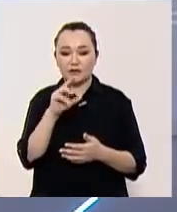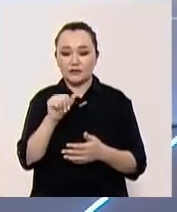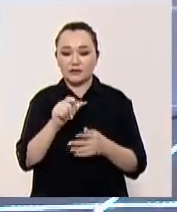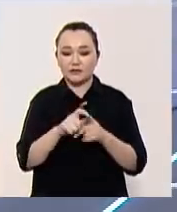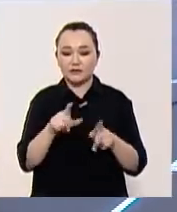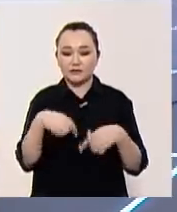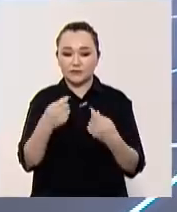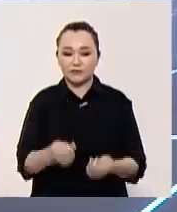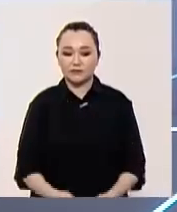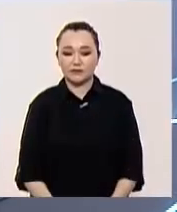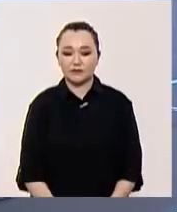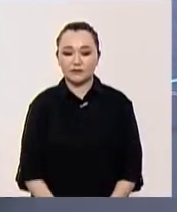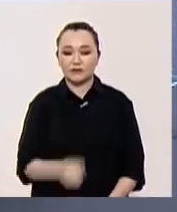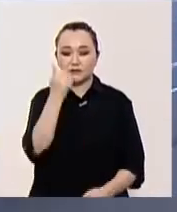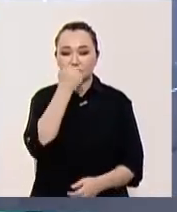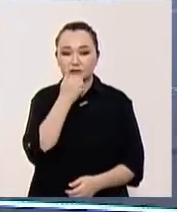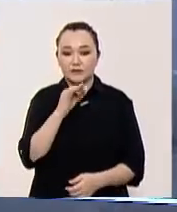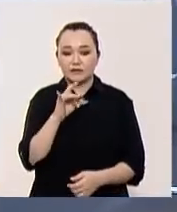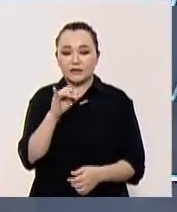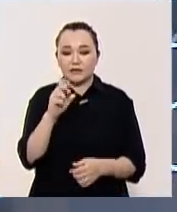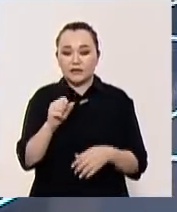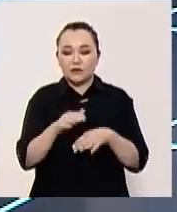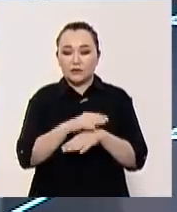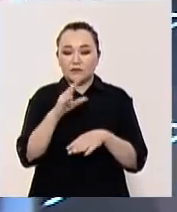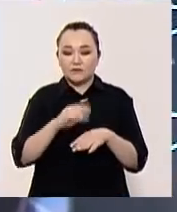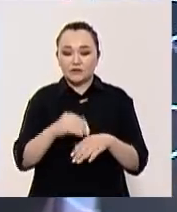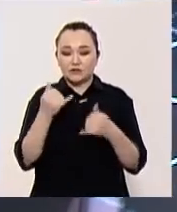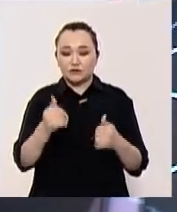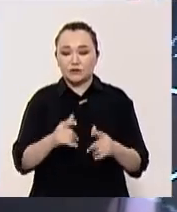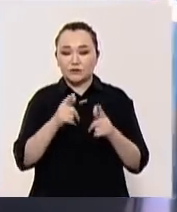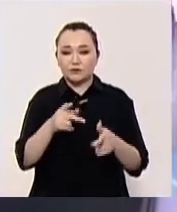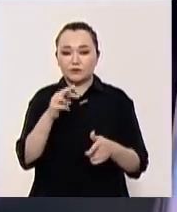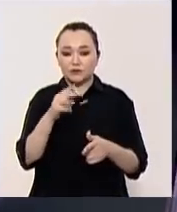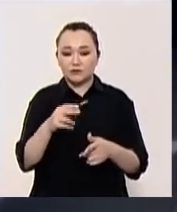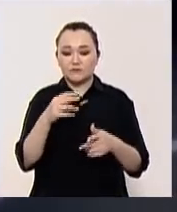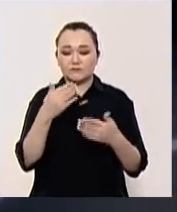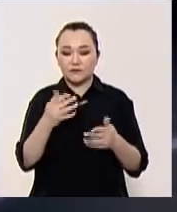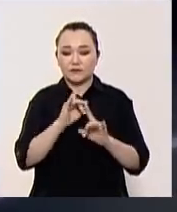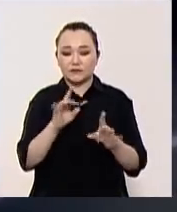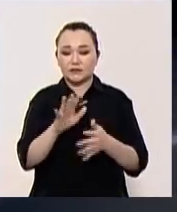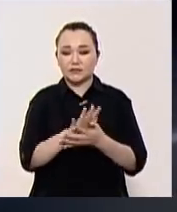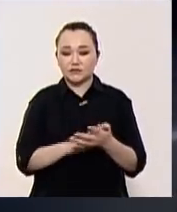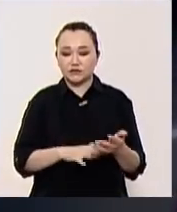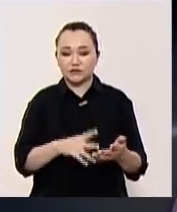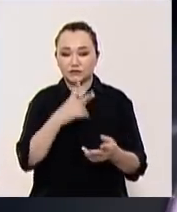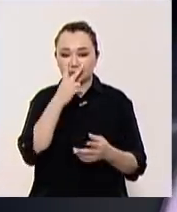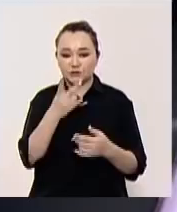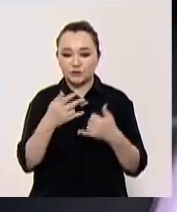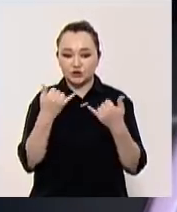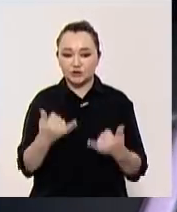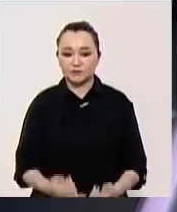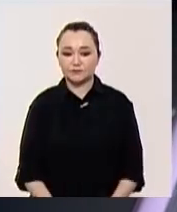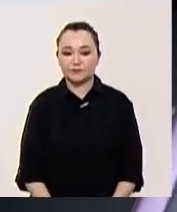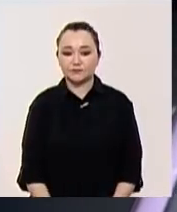Айда, сөз сенде. Рахмет, Ирина. Қайырлы кеш, жұма келіп түскен ақпараттар легімен таныстыруды жалғастырамыз. Қазір көретіндеріңіз.